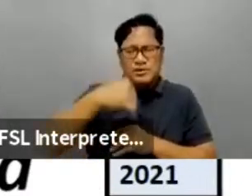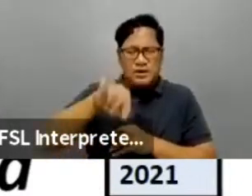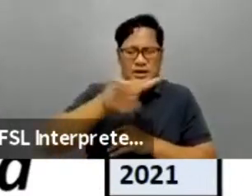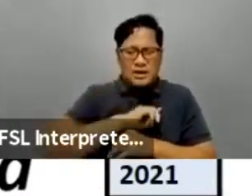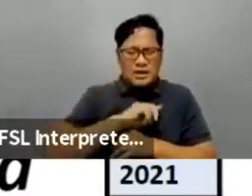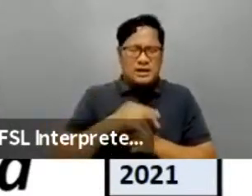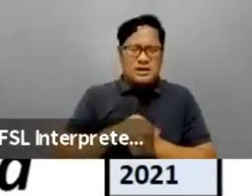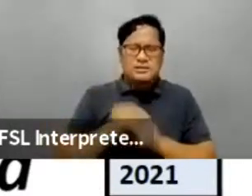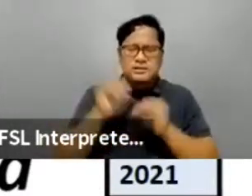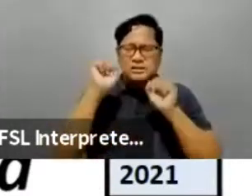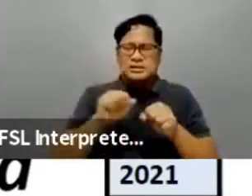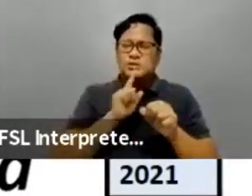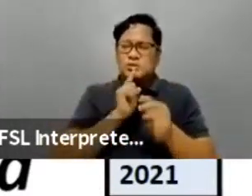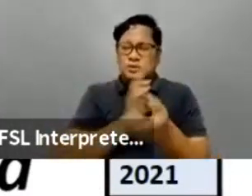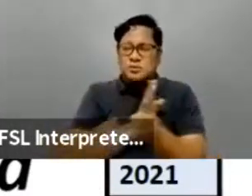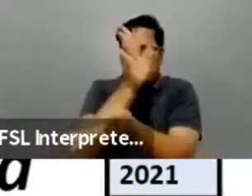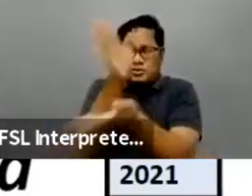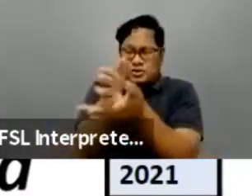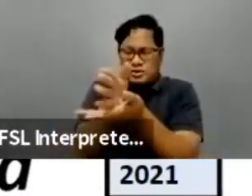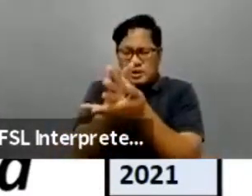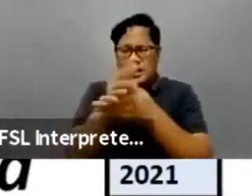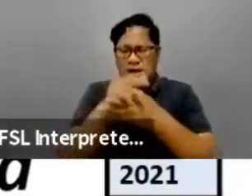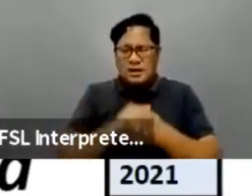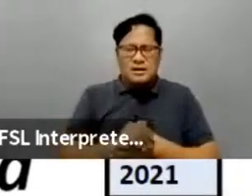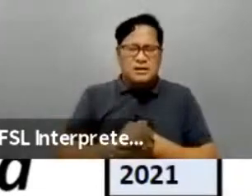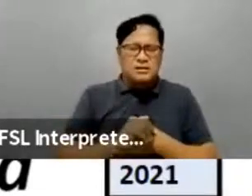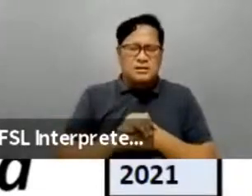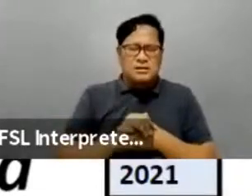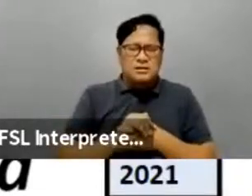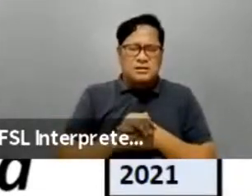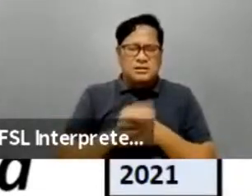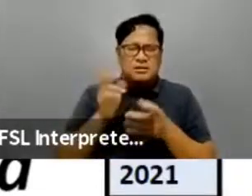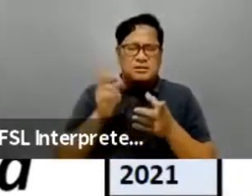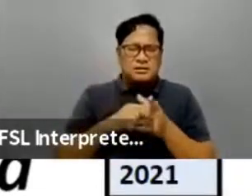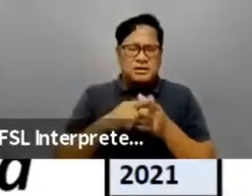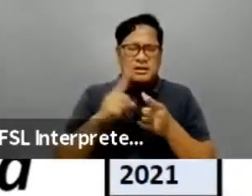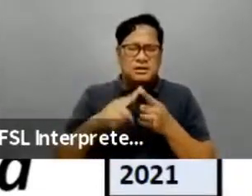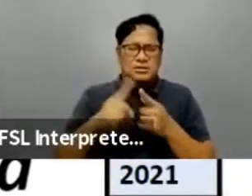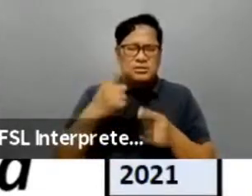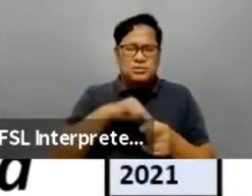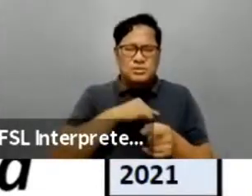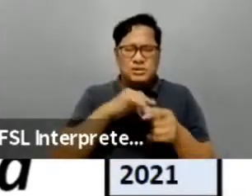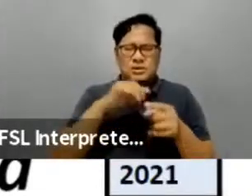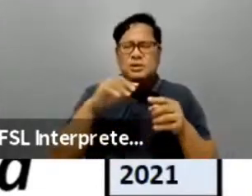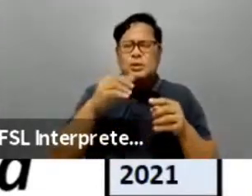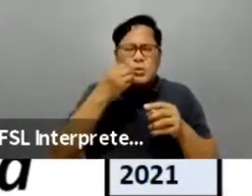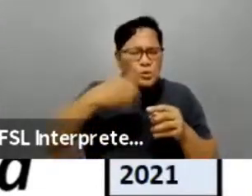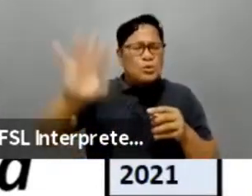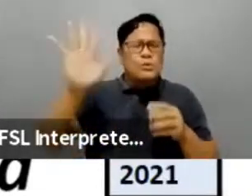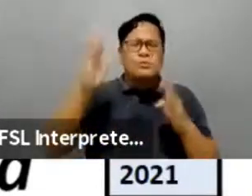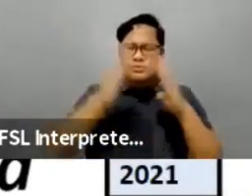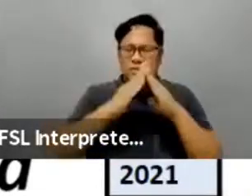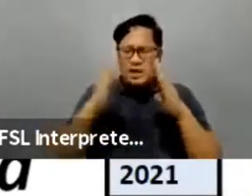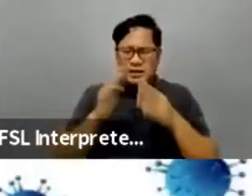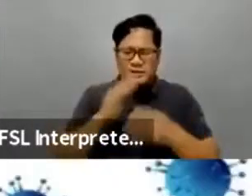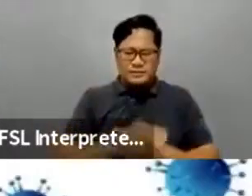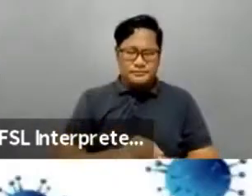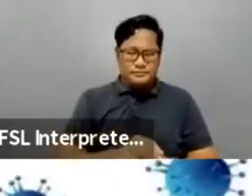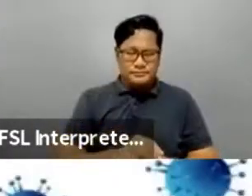para tayo ay pumunta sa ating pinapasukan at umuwi sa ating mga bahay. Next please.